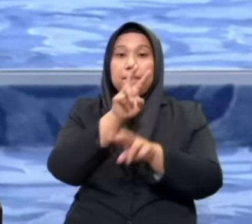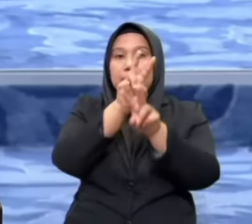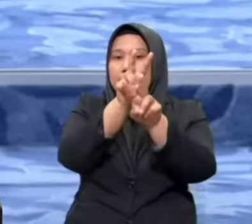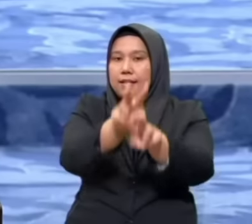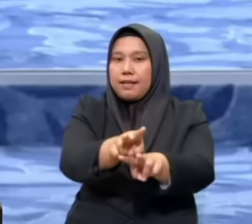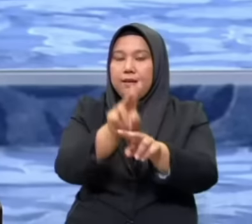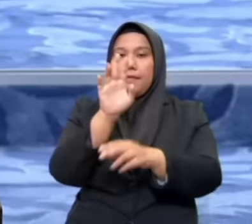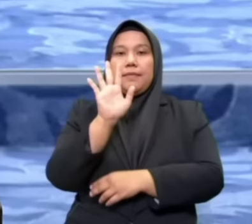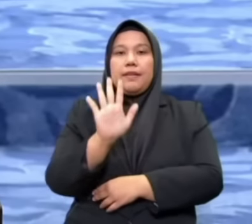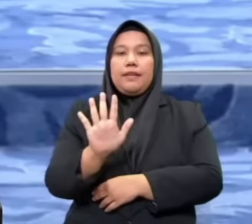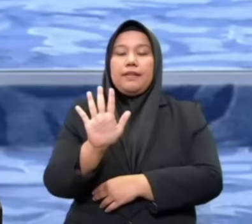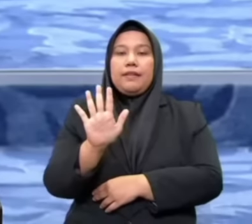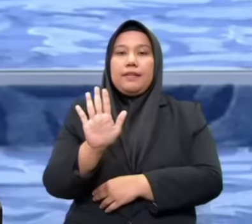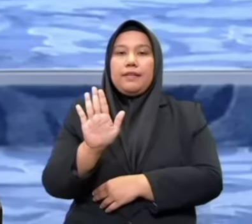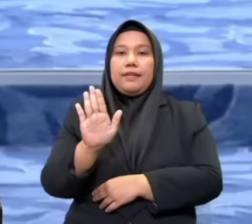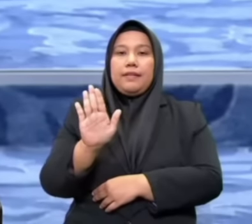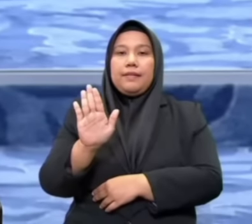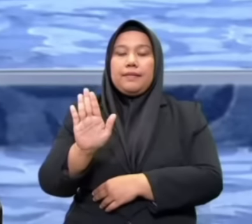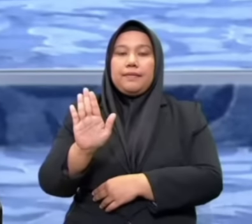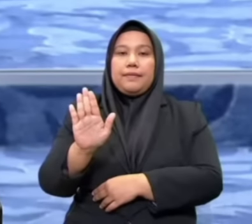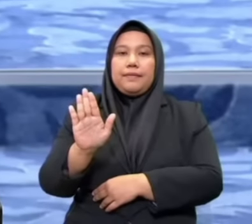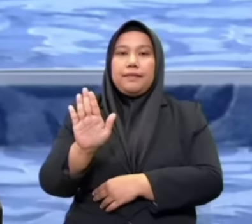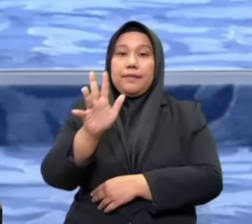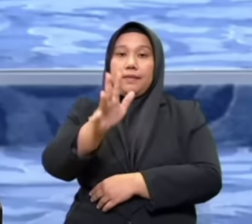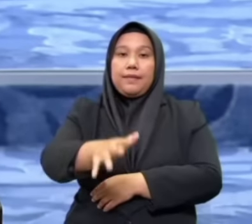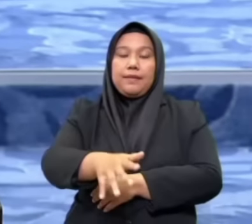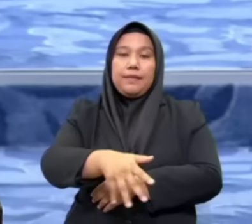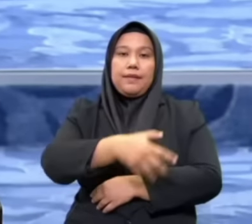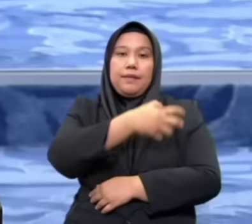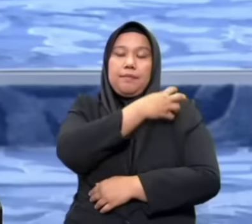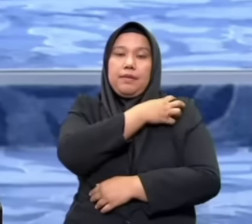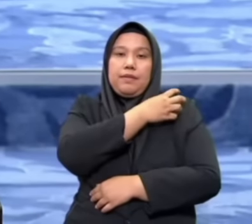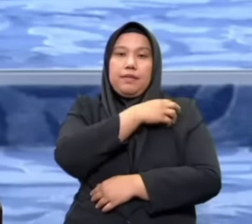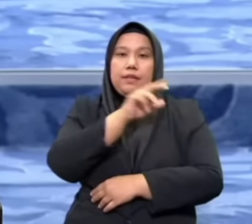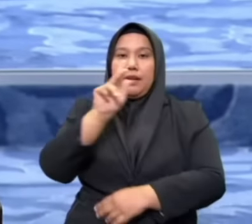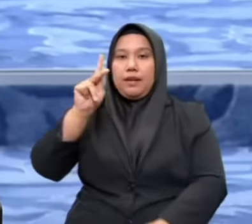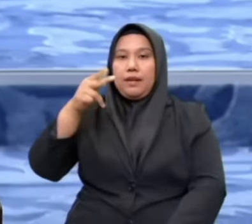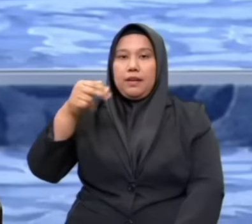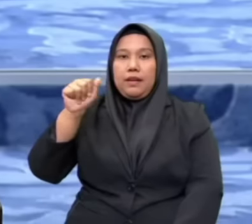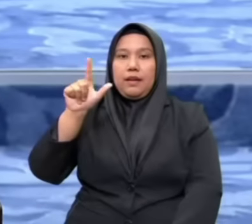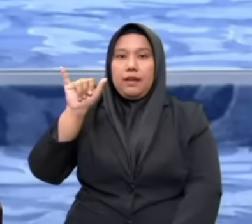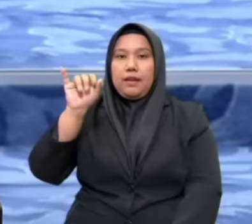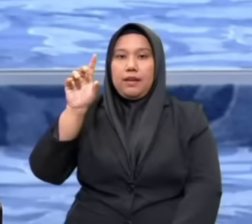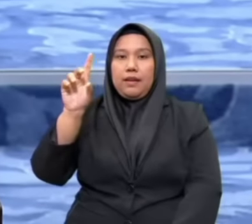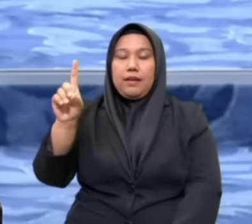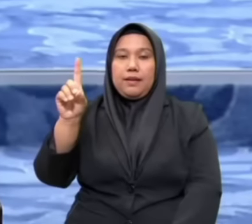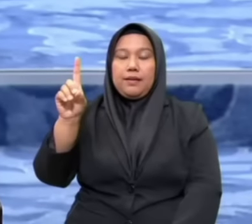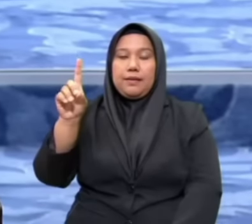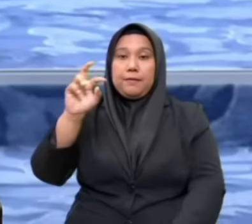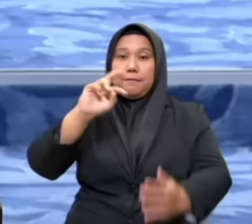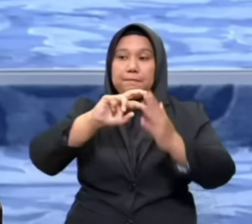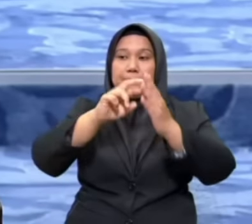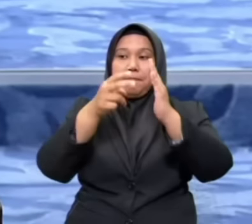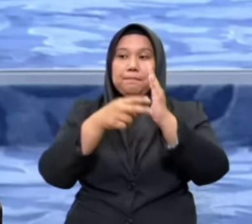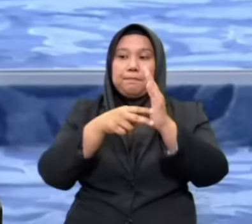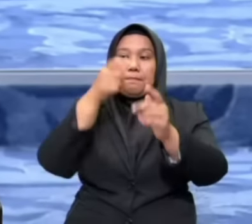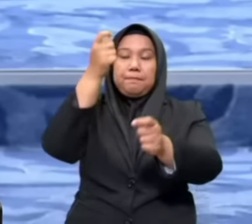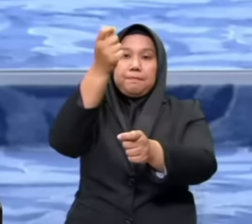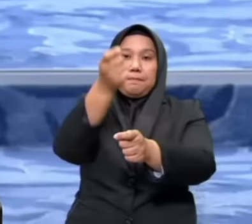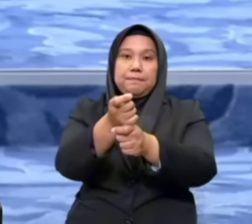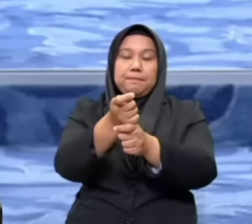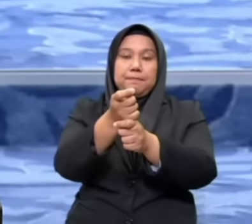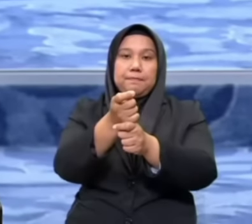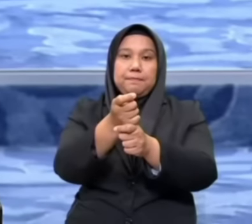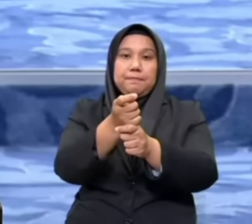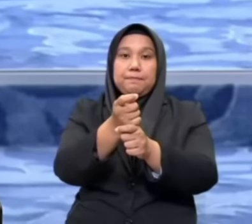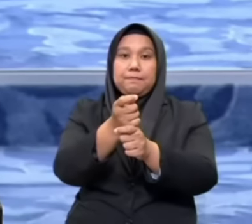madani yang dipengusikan oleh Saudara Khalid Latif dengan maksud menentukan